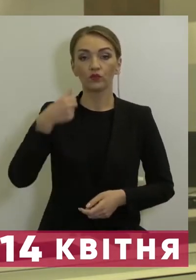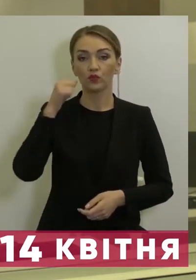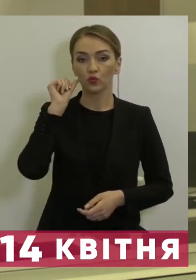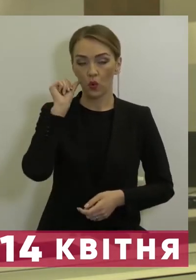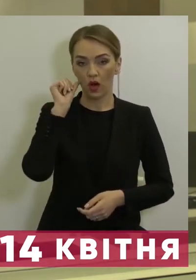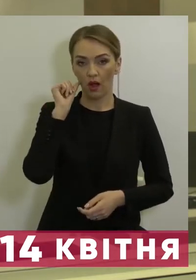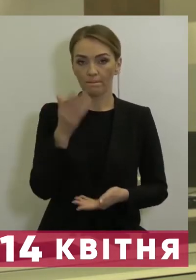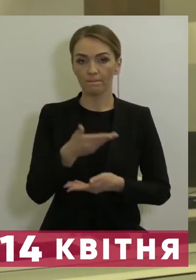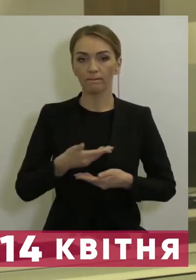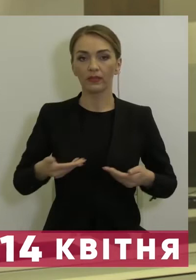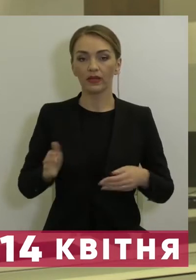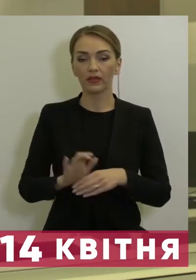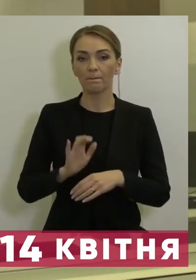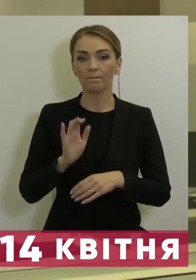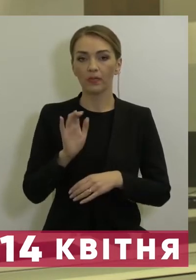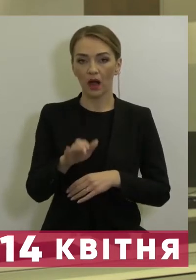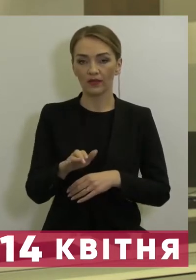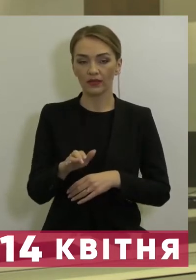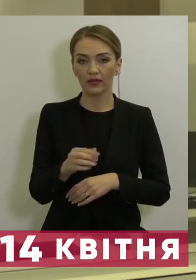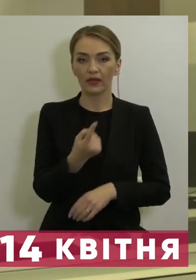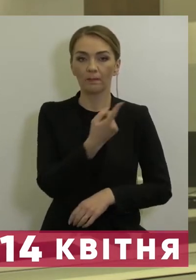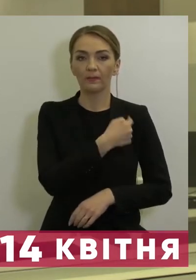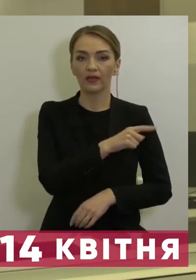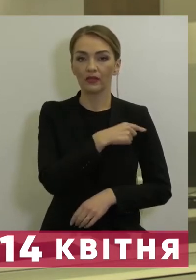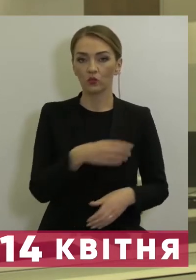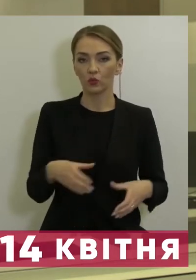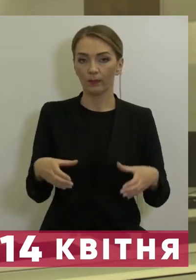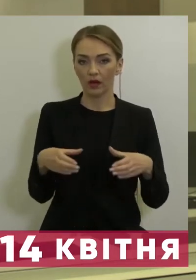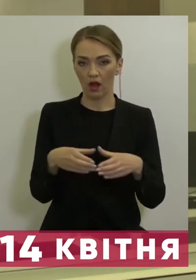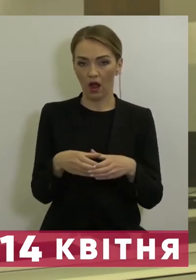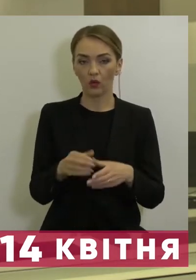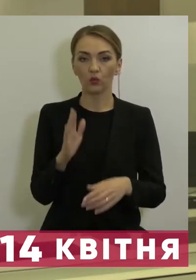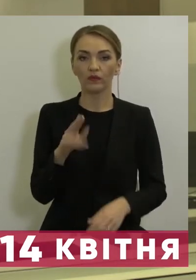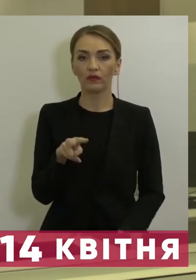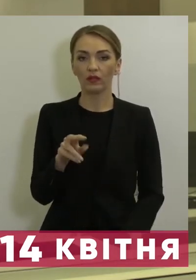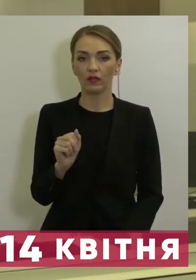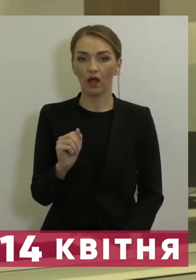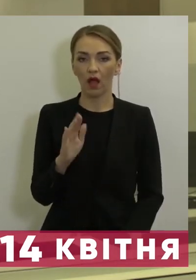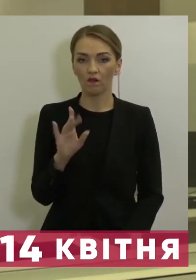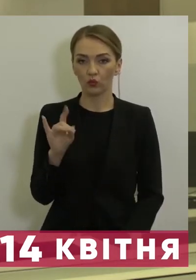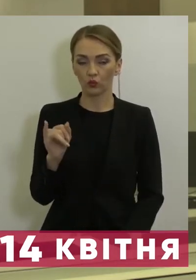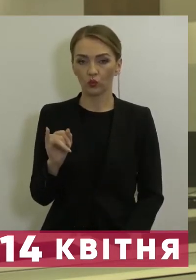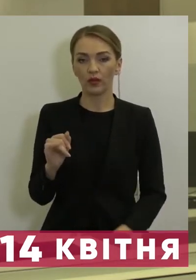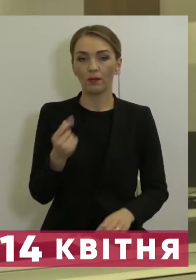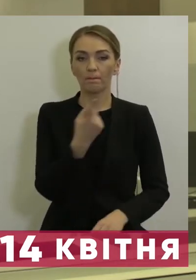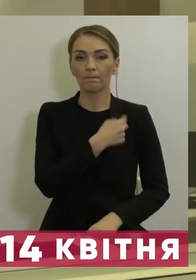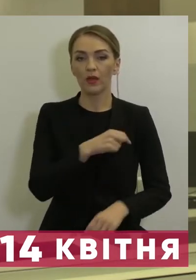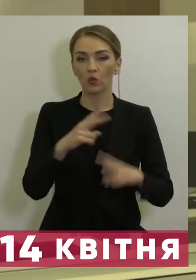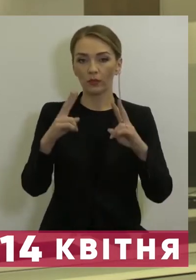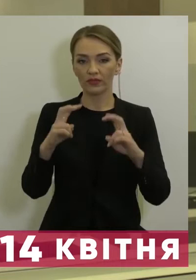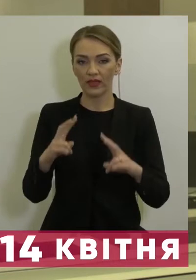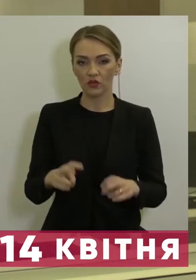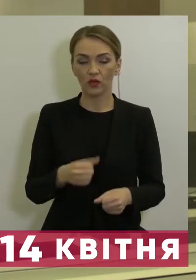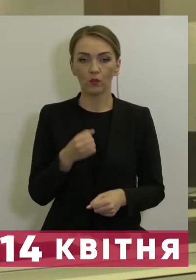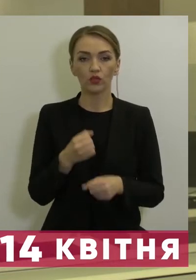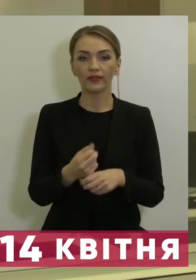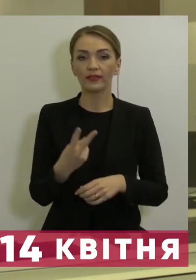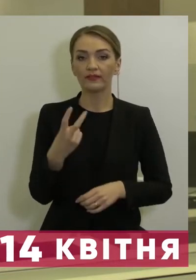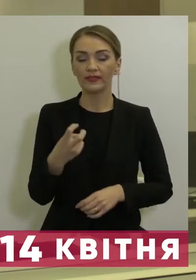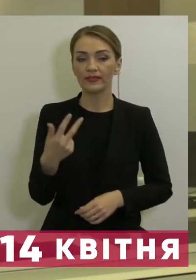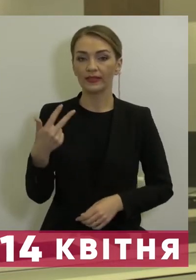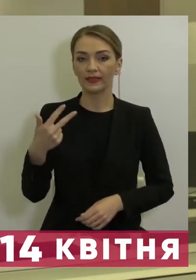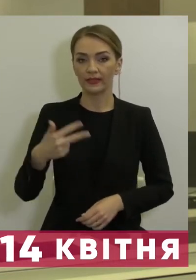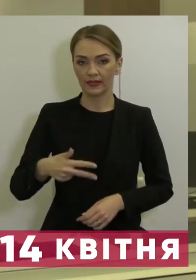Учора ми направили медичні бригади в лавру. Медобстеження там прийшли